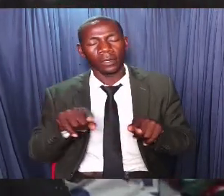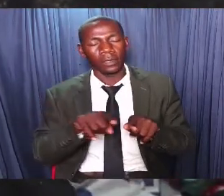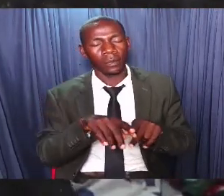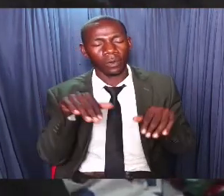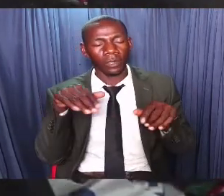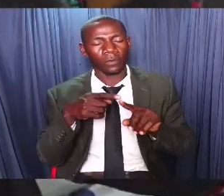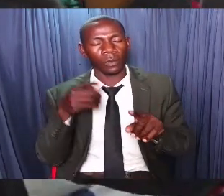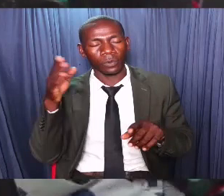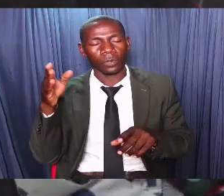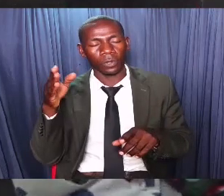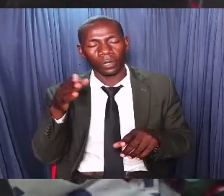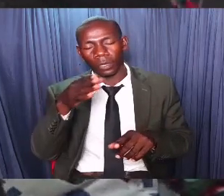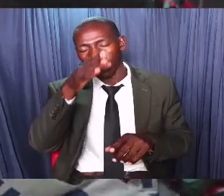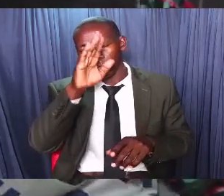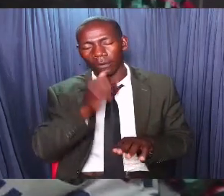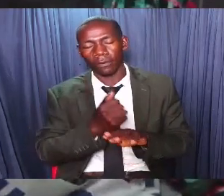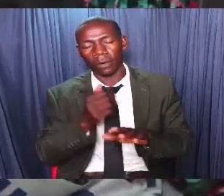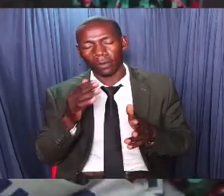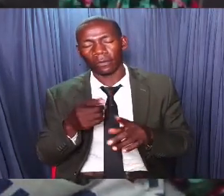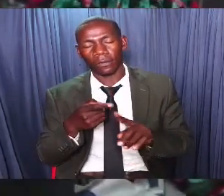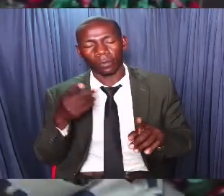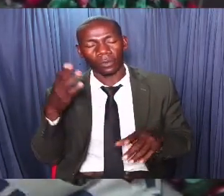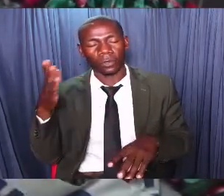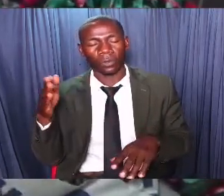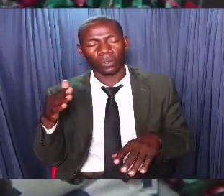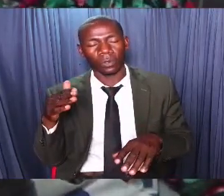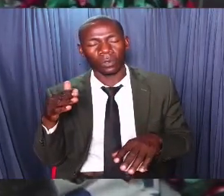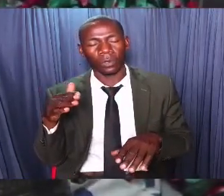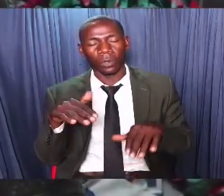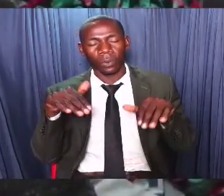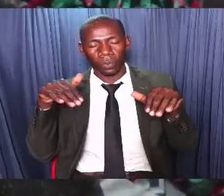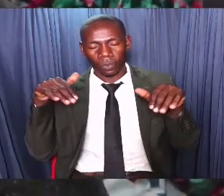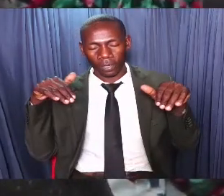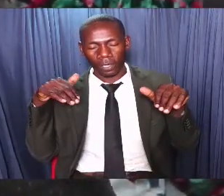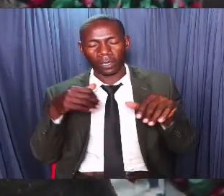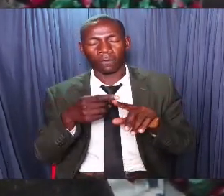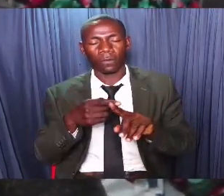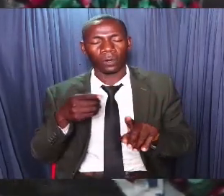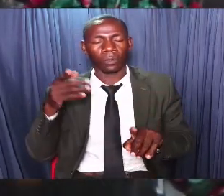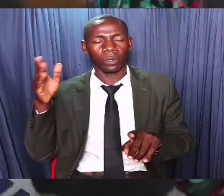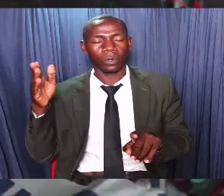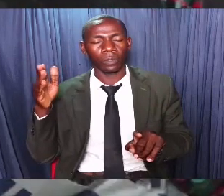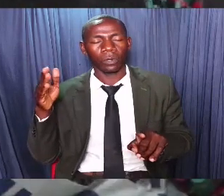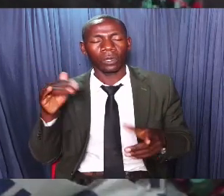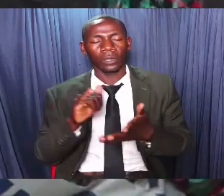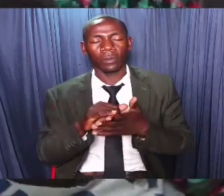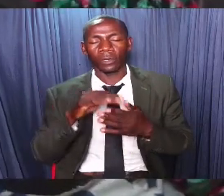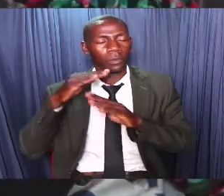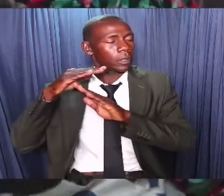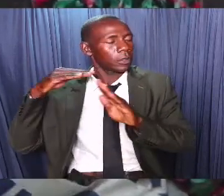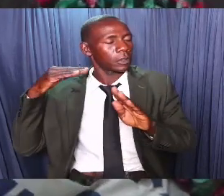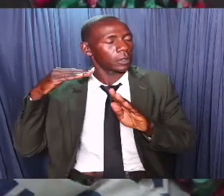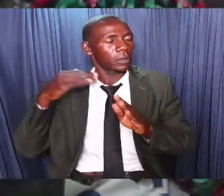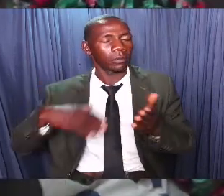tunangojea kutoka kwako. Mungu mwanzilishi, tunangojea kutoka kwako baba, tunangojea kutoka kwako tukaweze kuchinjiwa.